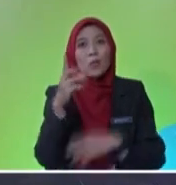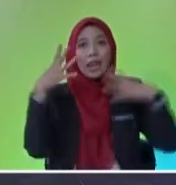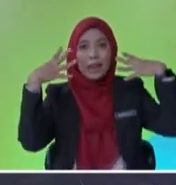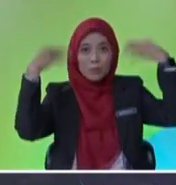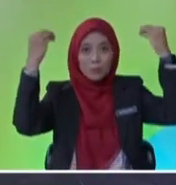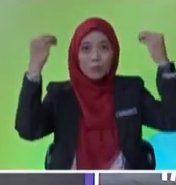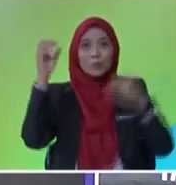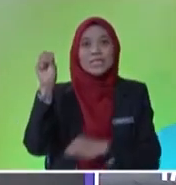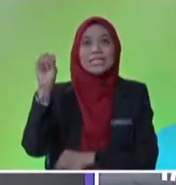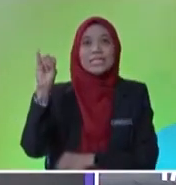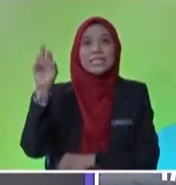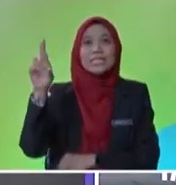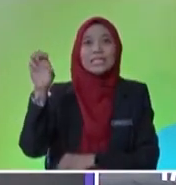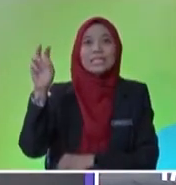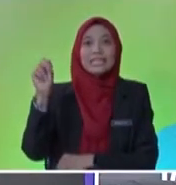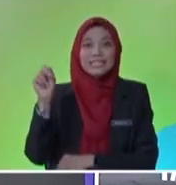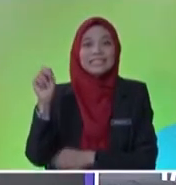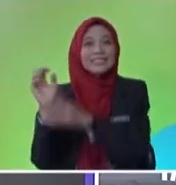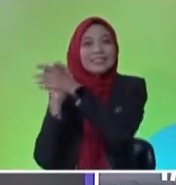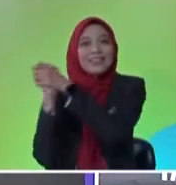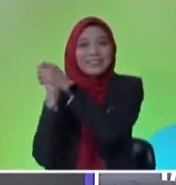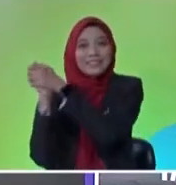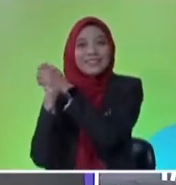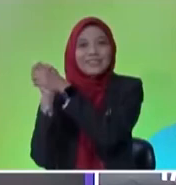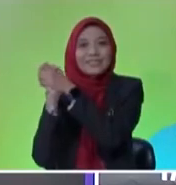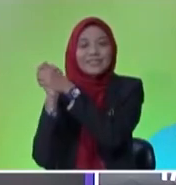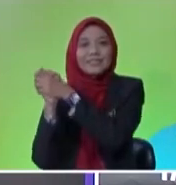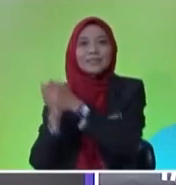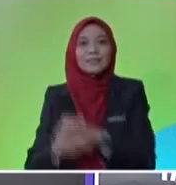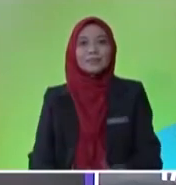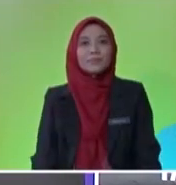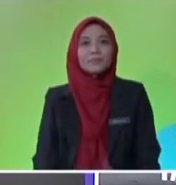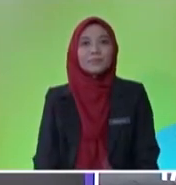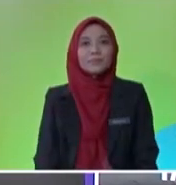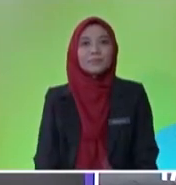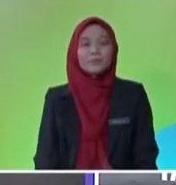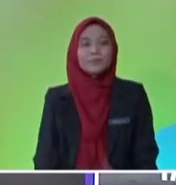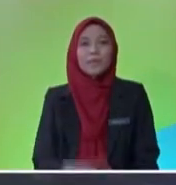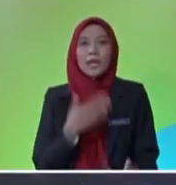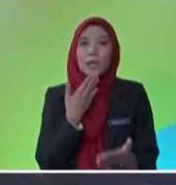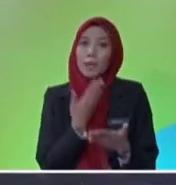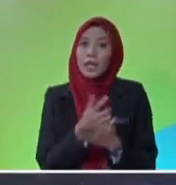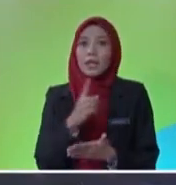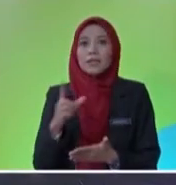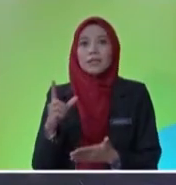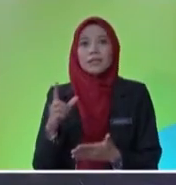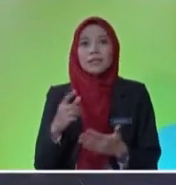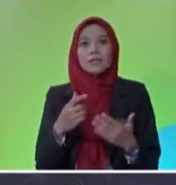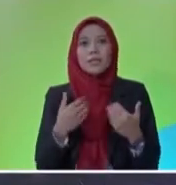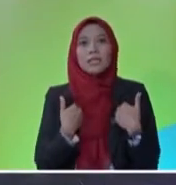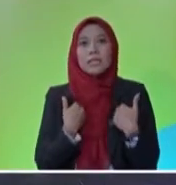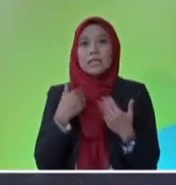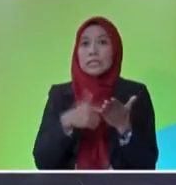Wow ceritanya hanya Tuan kemudian lagi